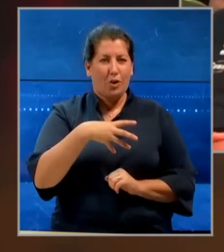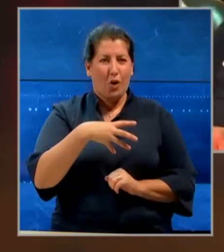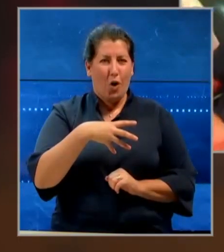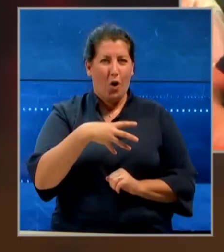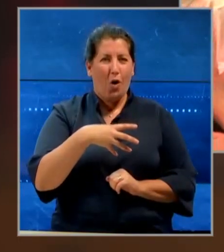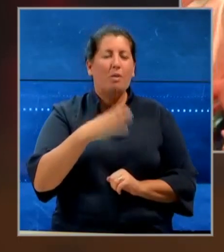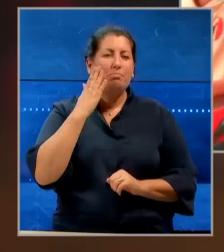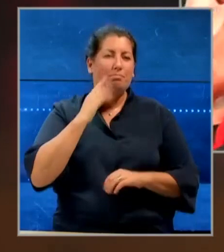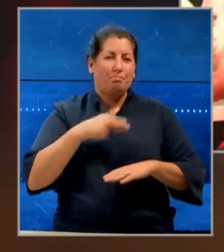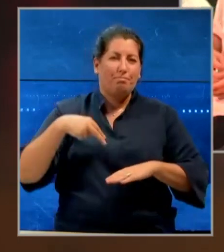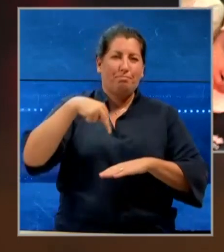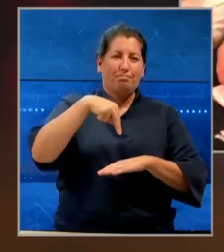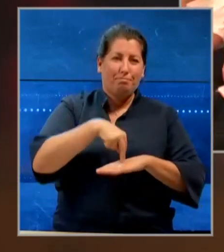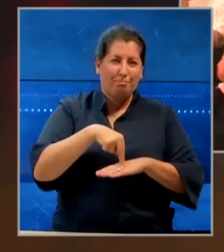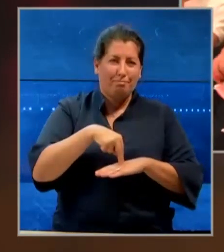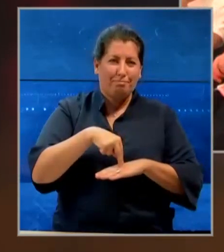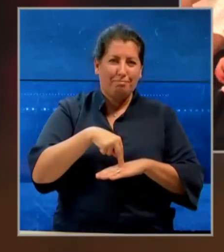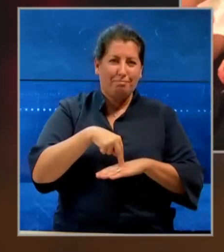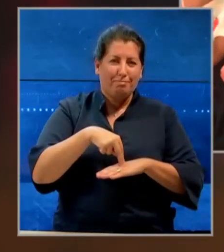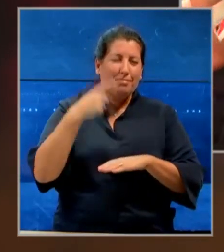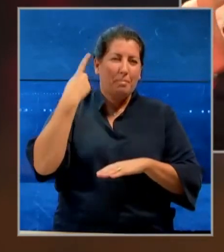farmi accovacciare. È uguale.